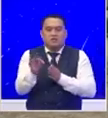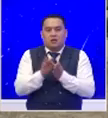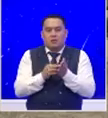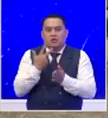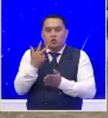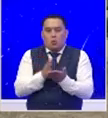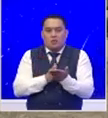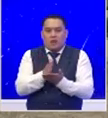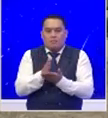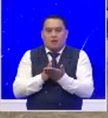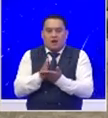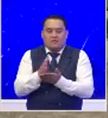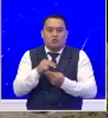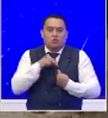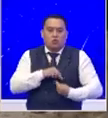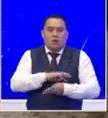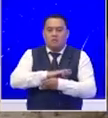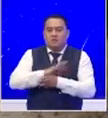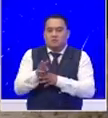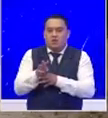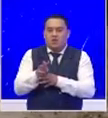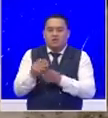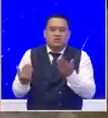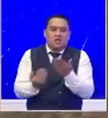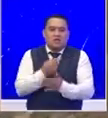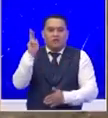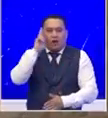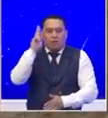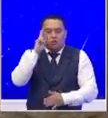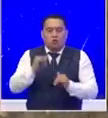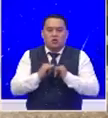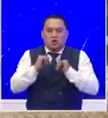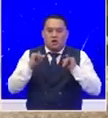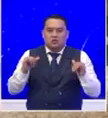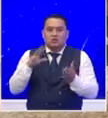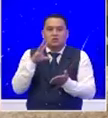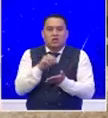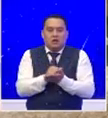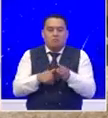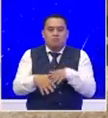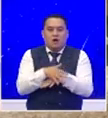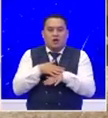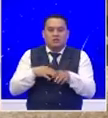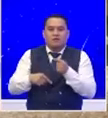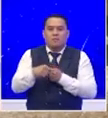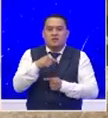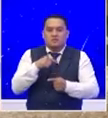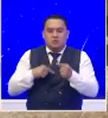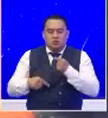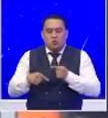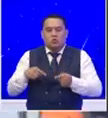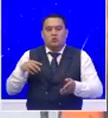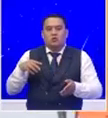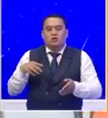трем направлениям, в том числе трудоустройство, переквалификация, развитие продуктивной занятости и массового предпринимательства.